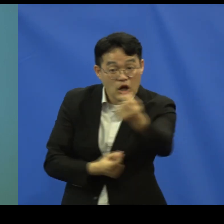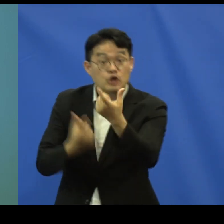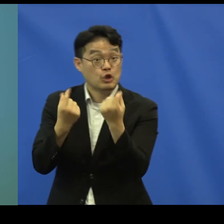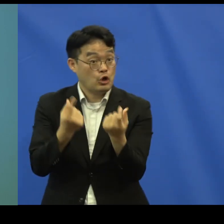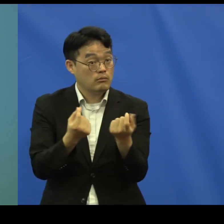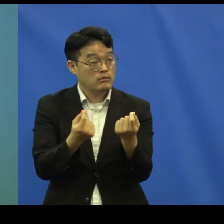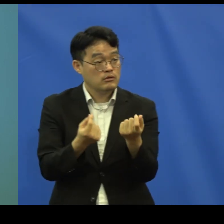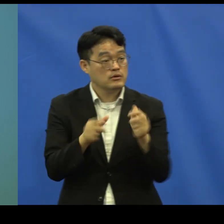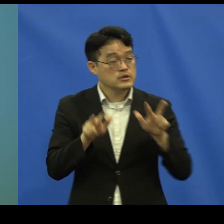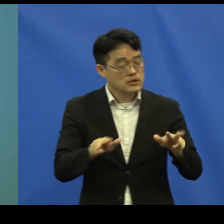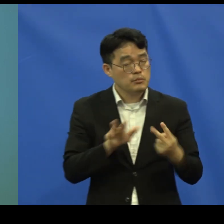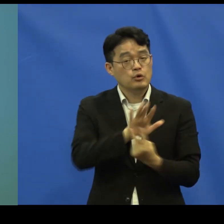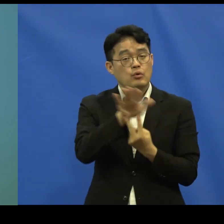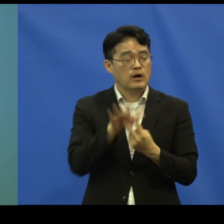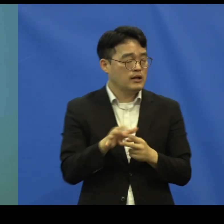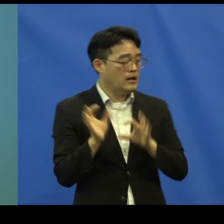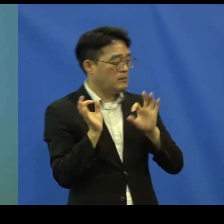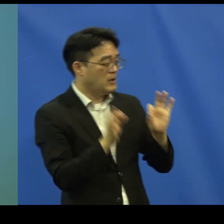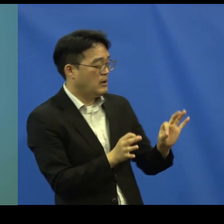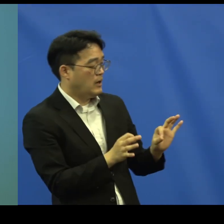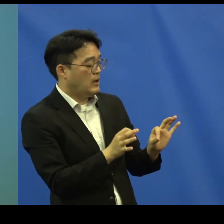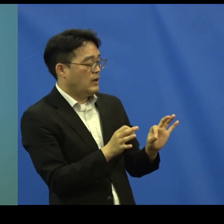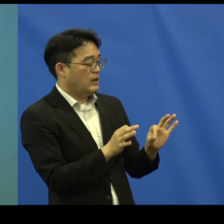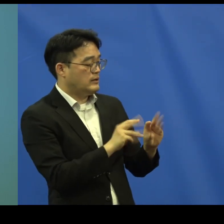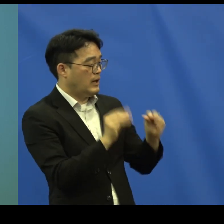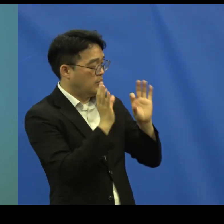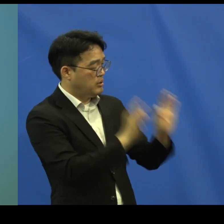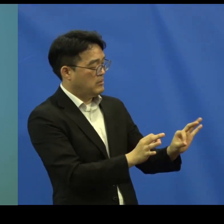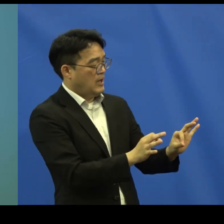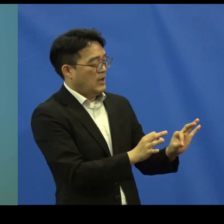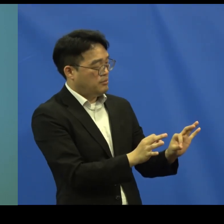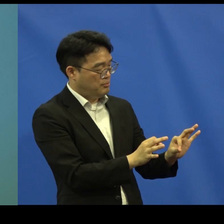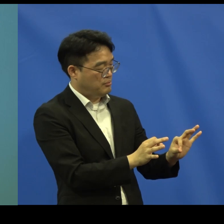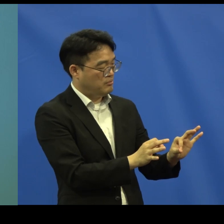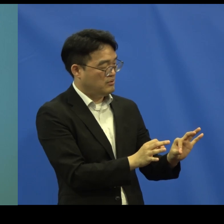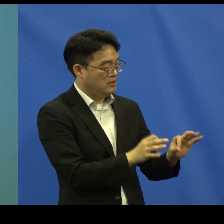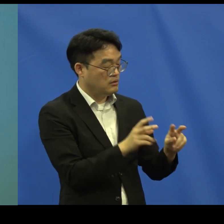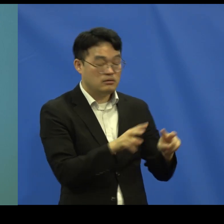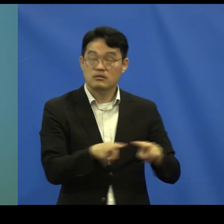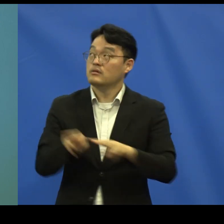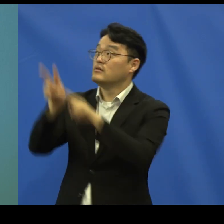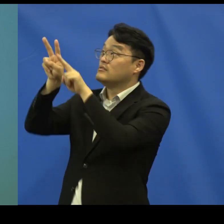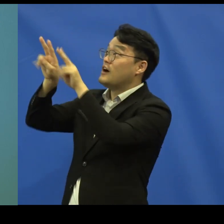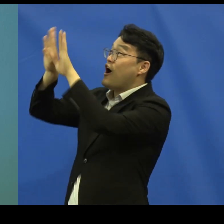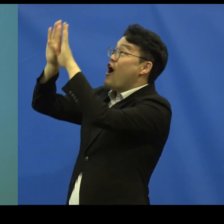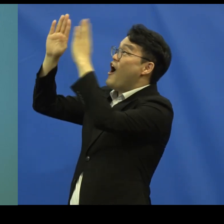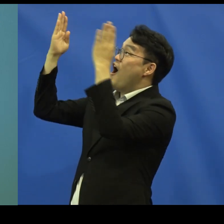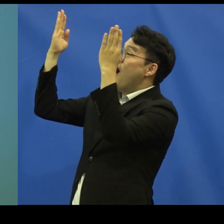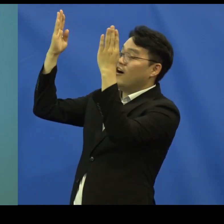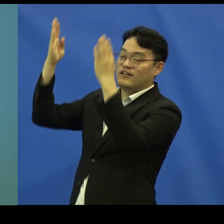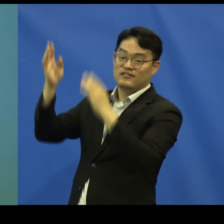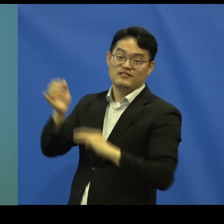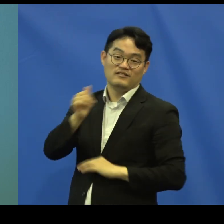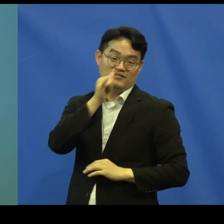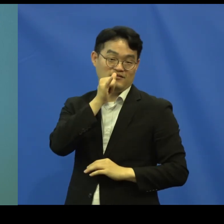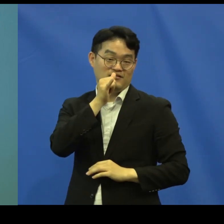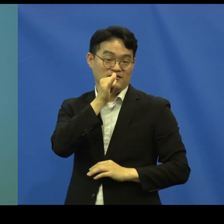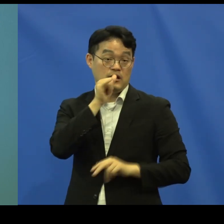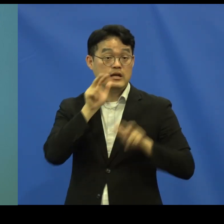하늘과 땅은 구분되어 있지 않았죠. 하나였습니다. 근데 구분을 시켰죠. 오늘 우리가 이